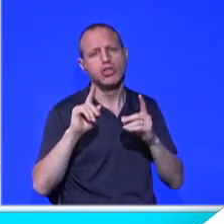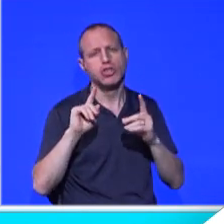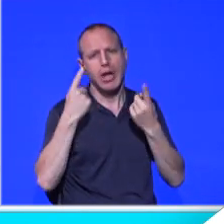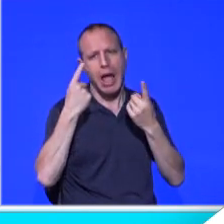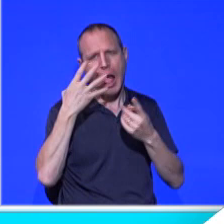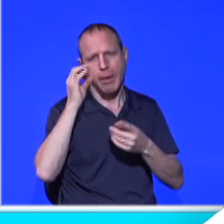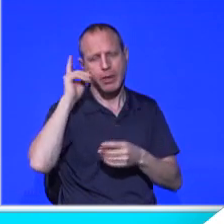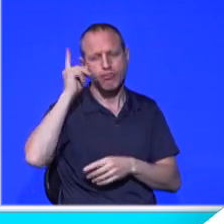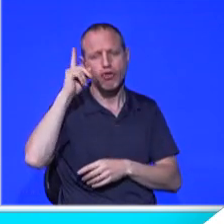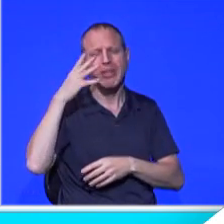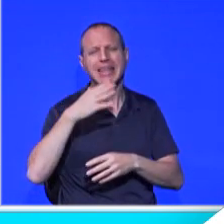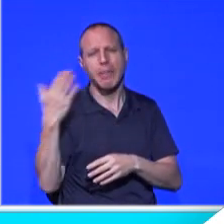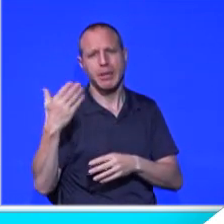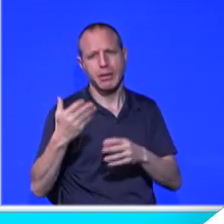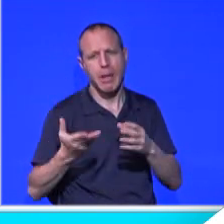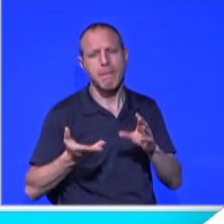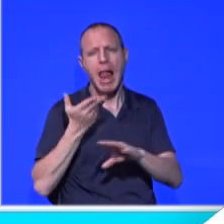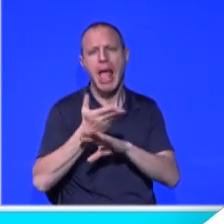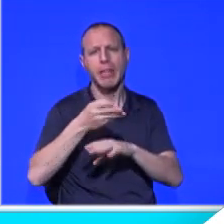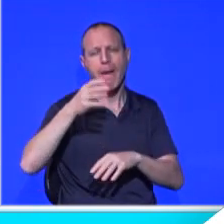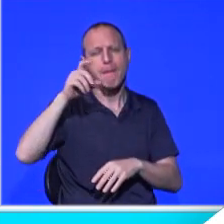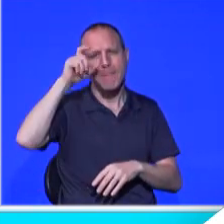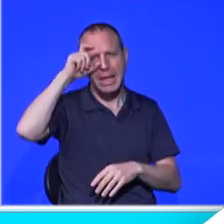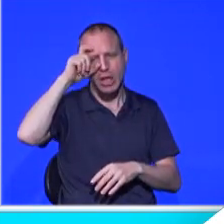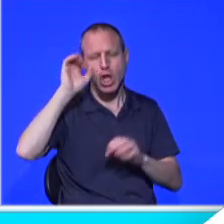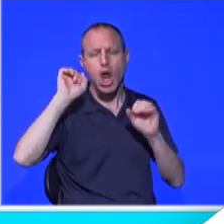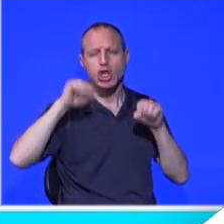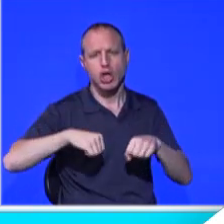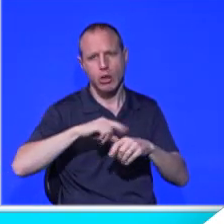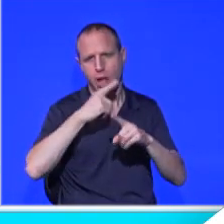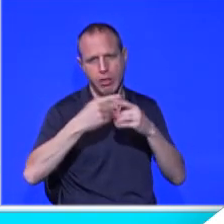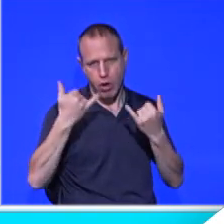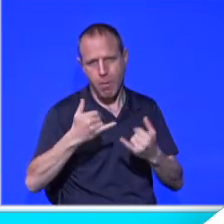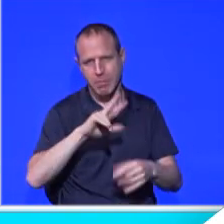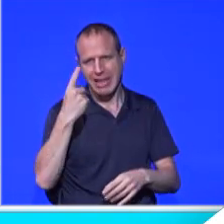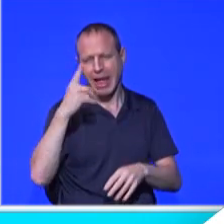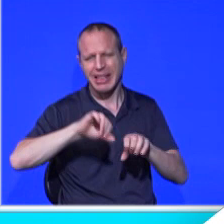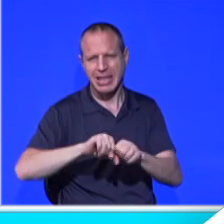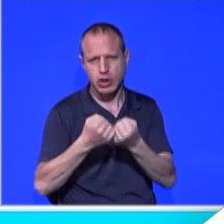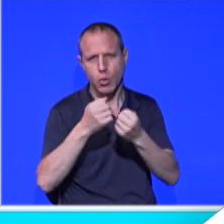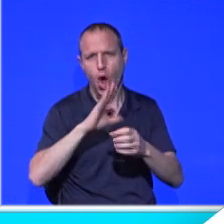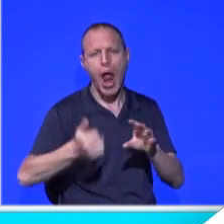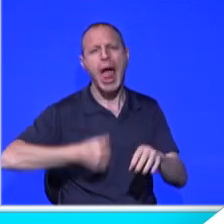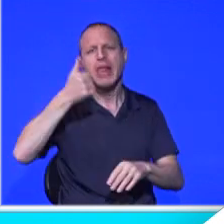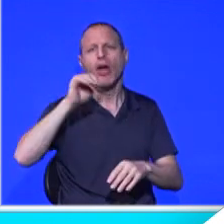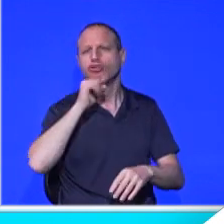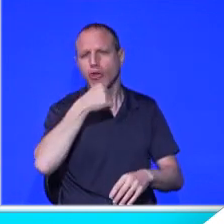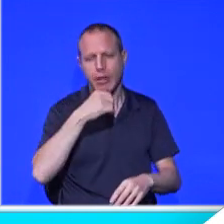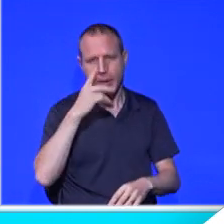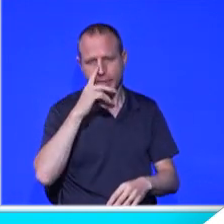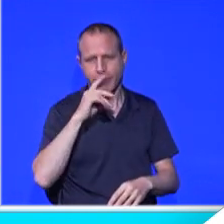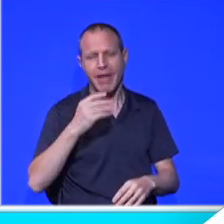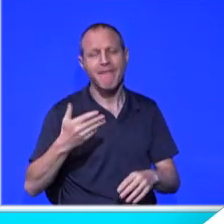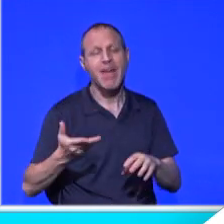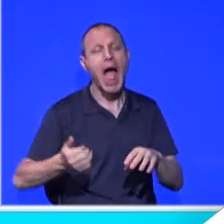הימין, מעליית בגין לשלטון ועד היום, זה מצד אחד ריסוק, כל האליטה הישנה,